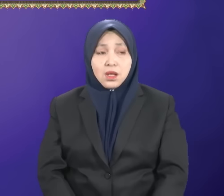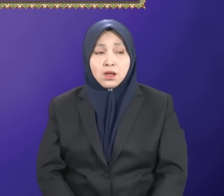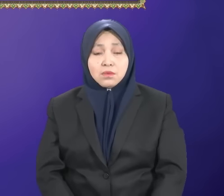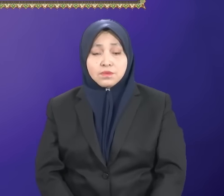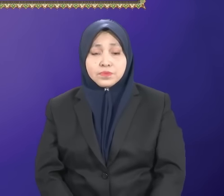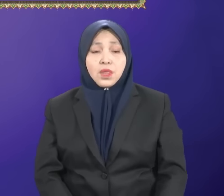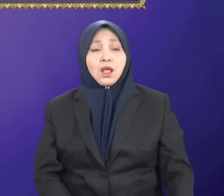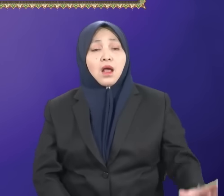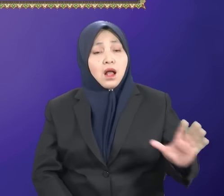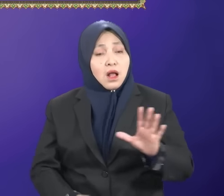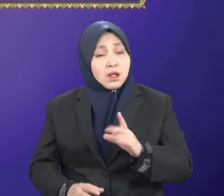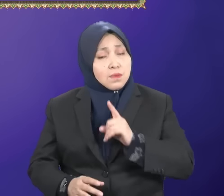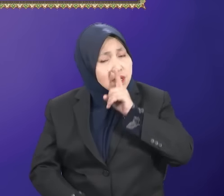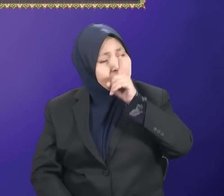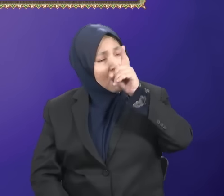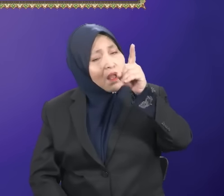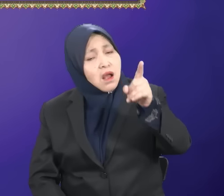Alhamdulillah